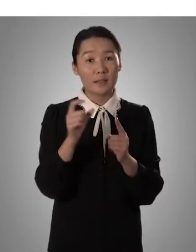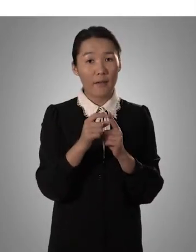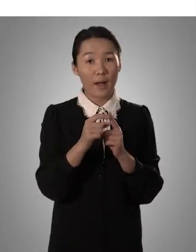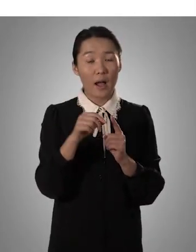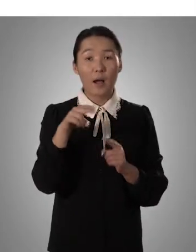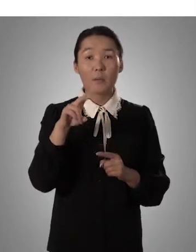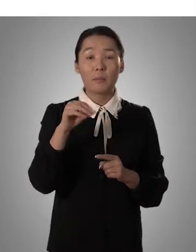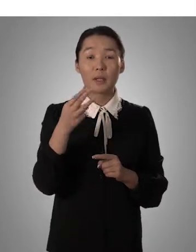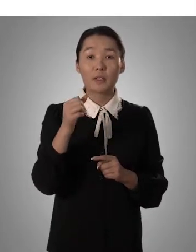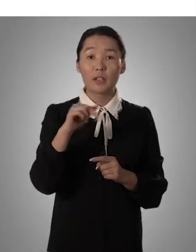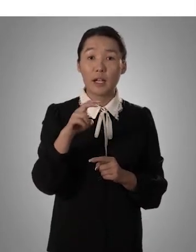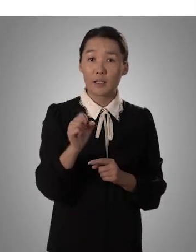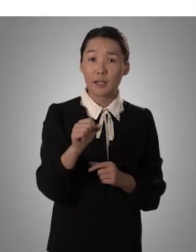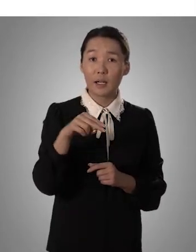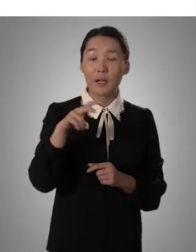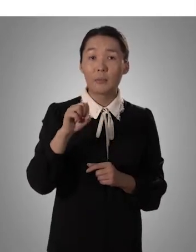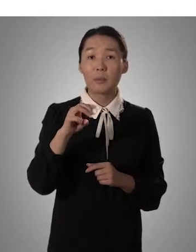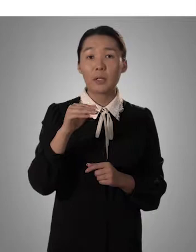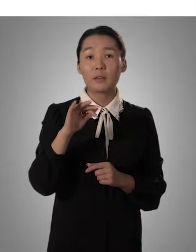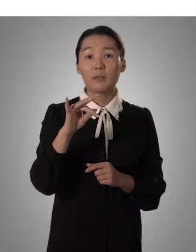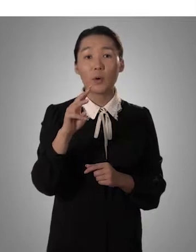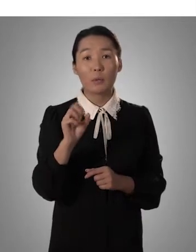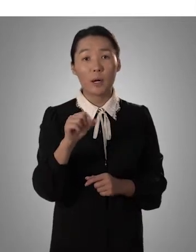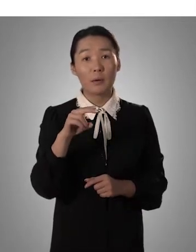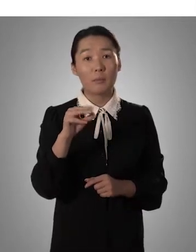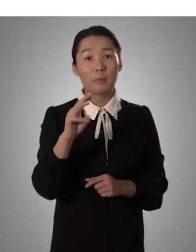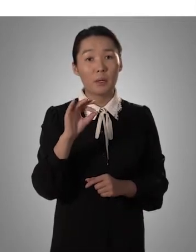площадка платформа помост